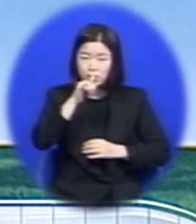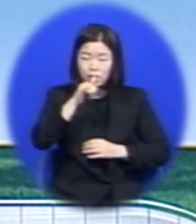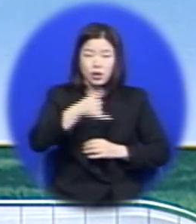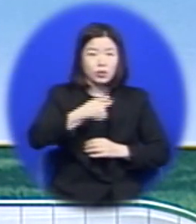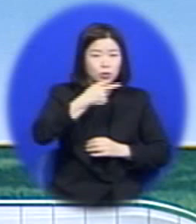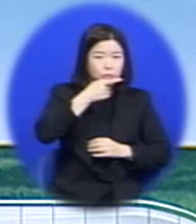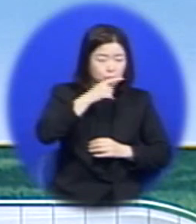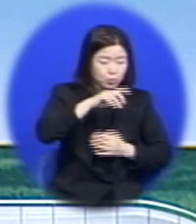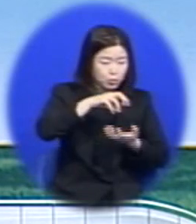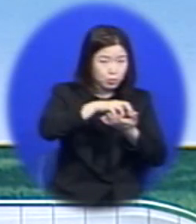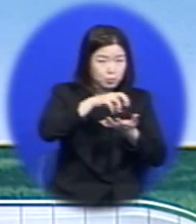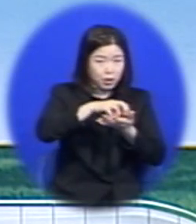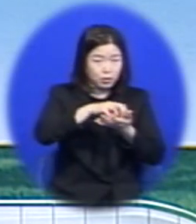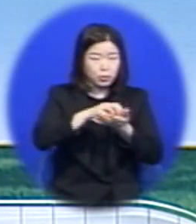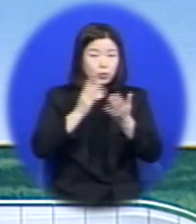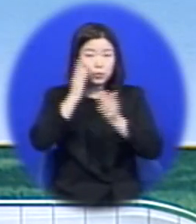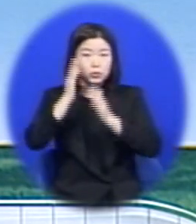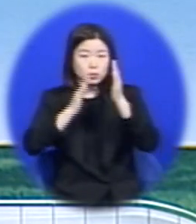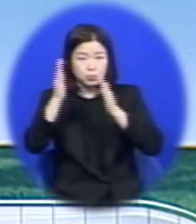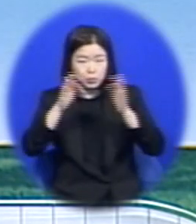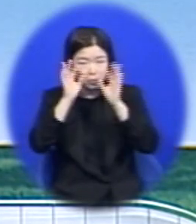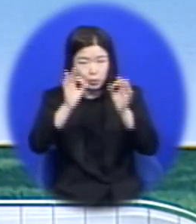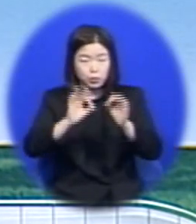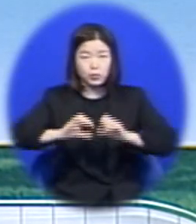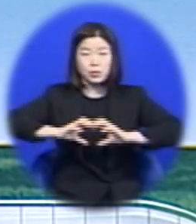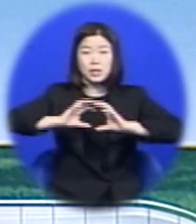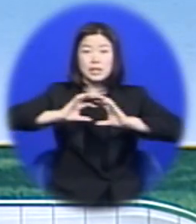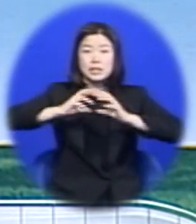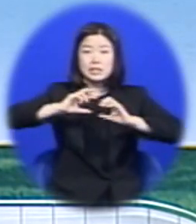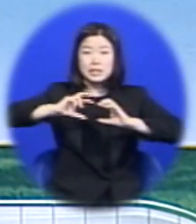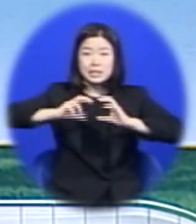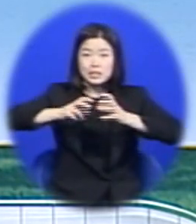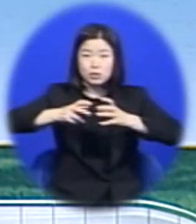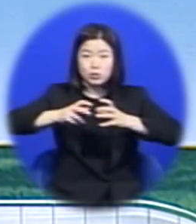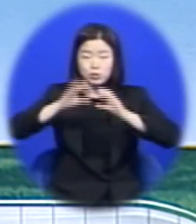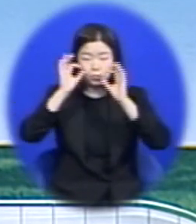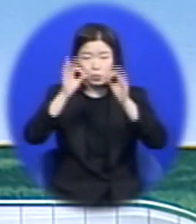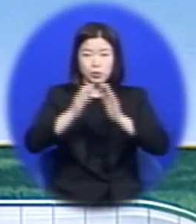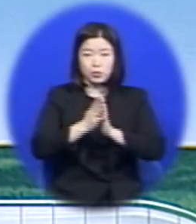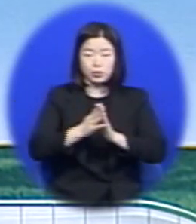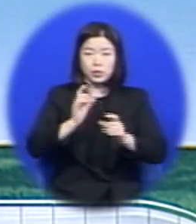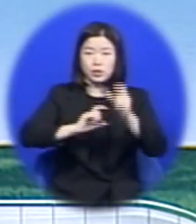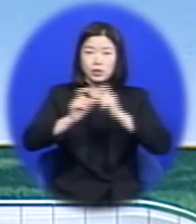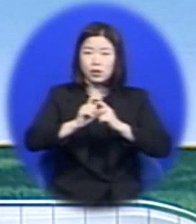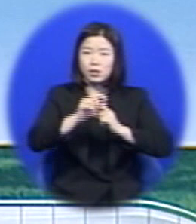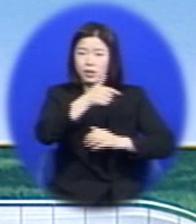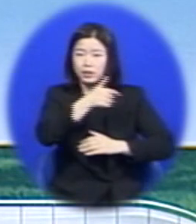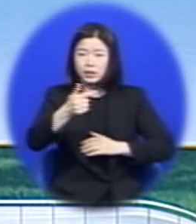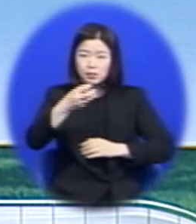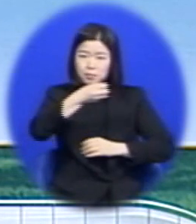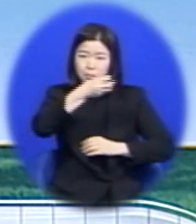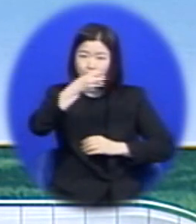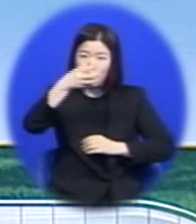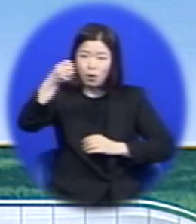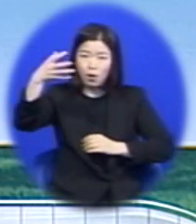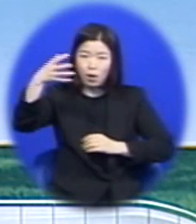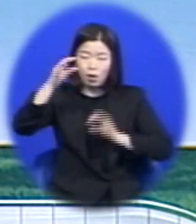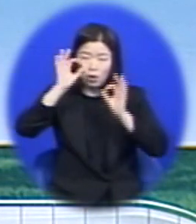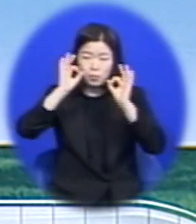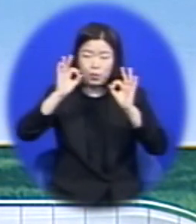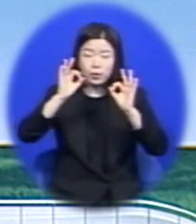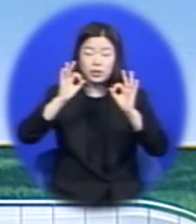그리고 그 숲이 보이고 그리고 지구가 보이고 지구보다 더 큰 별들이 보이는 영상입니다.